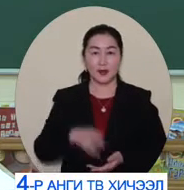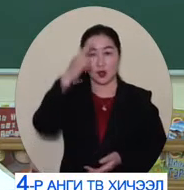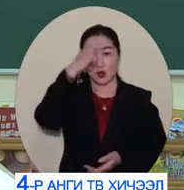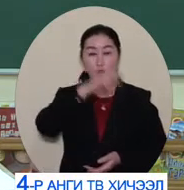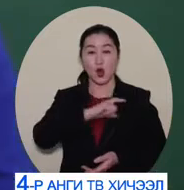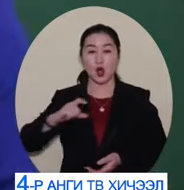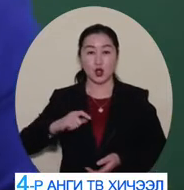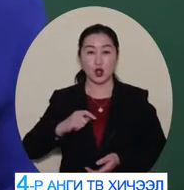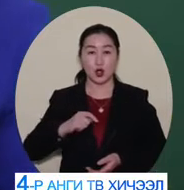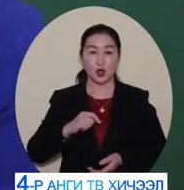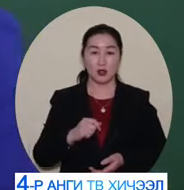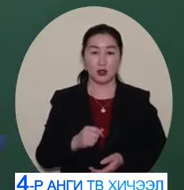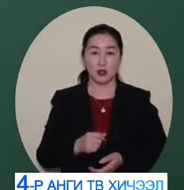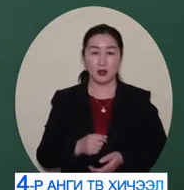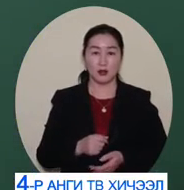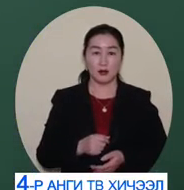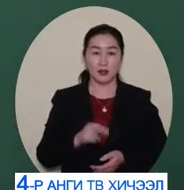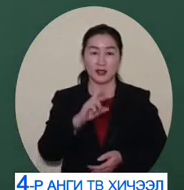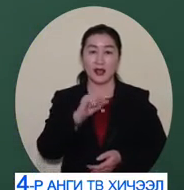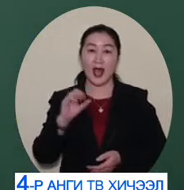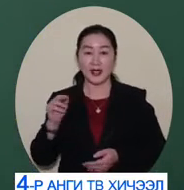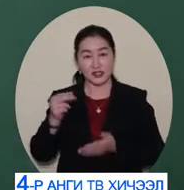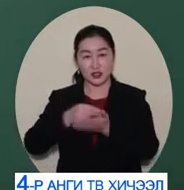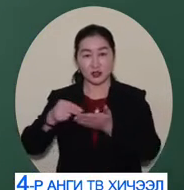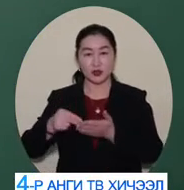Тэгээ хүүгийн гэрээс сургууль хүртэл 300 метрийн зайтай гинэ.